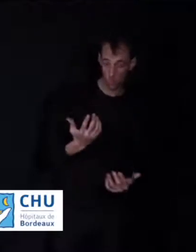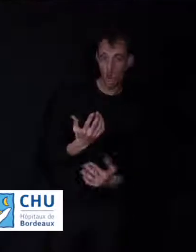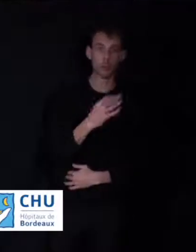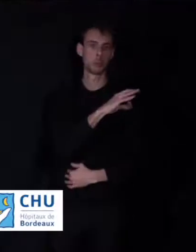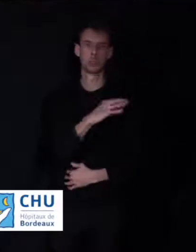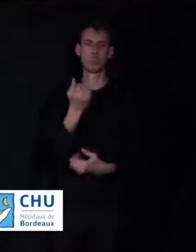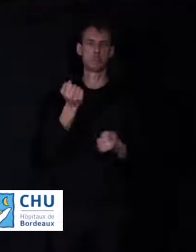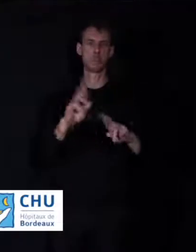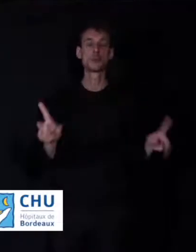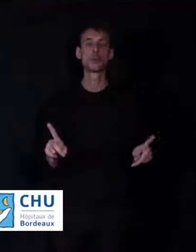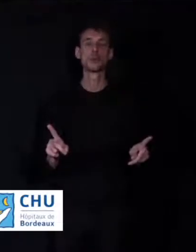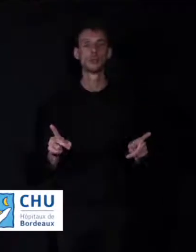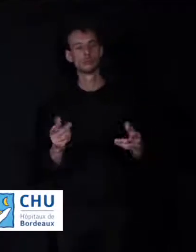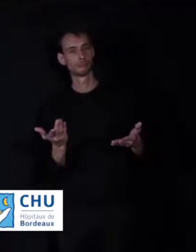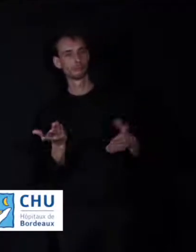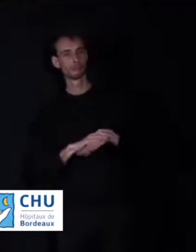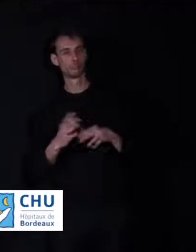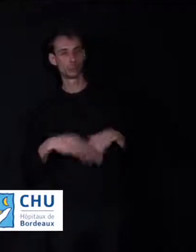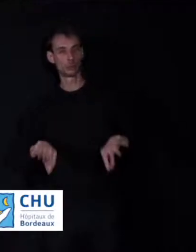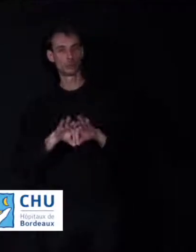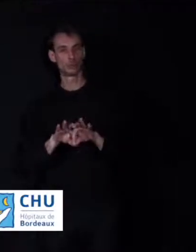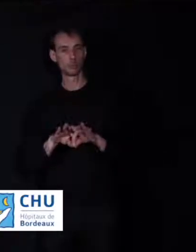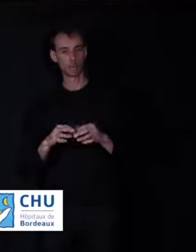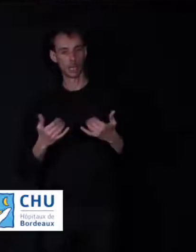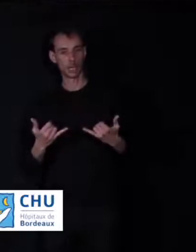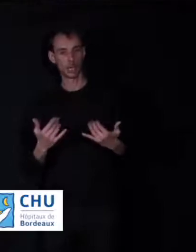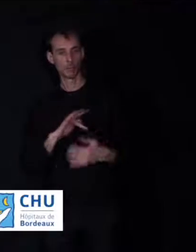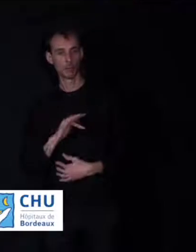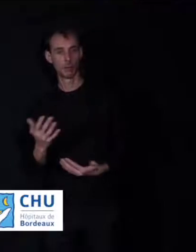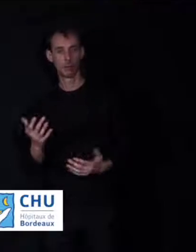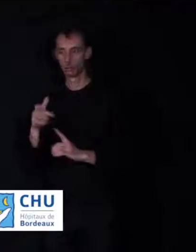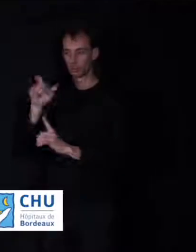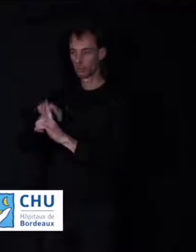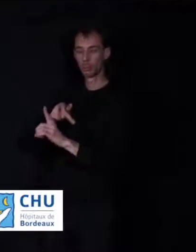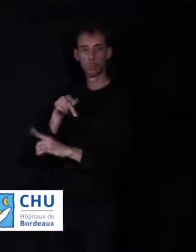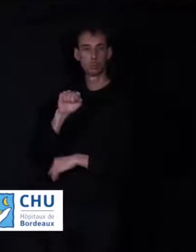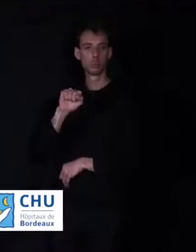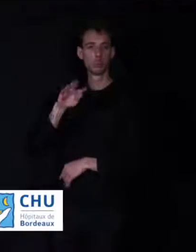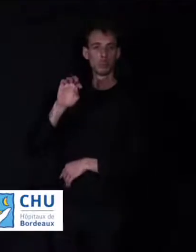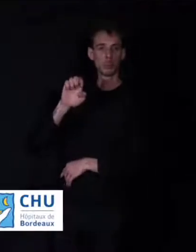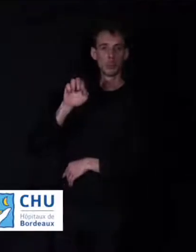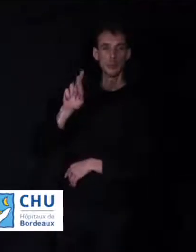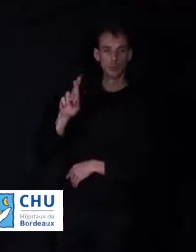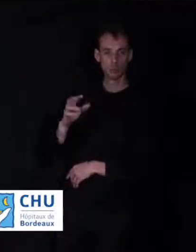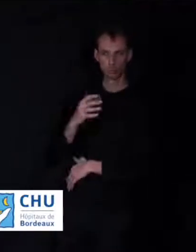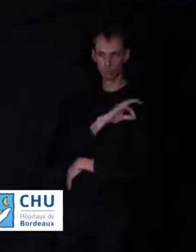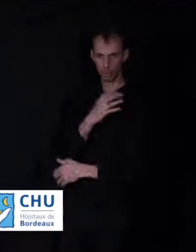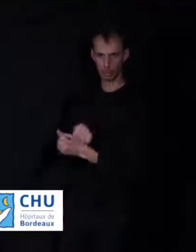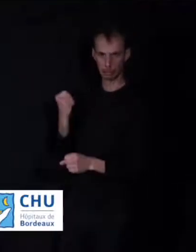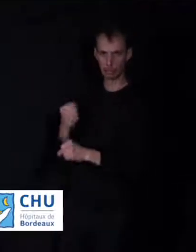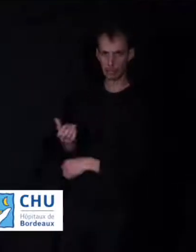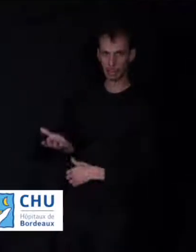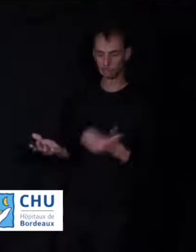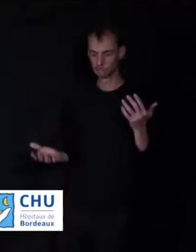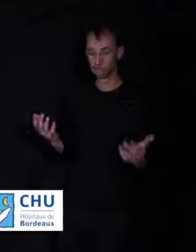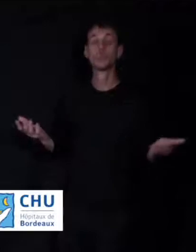la patrie de Pasteur, berceau de la vaccination. Alors, d'où viennent ces chiffres? Ces chiffres viennent